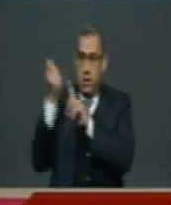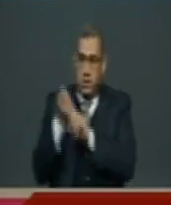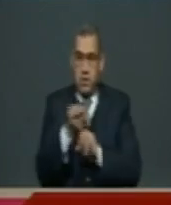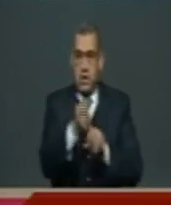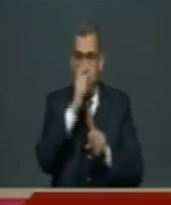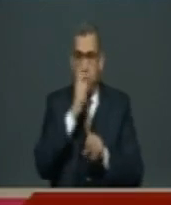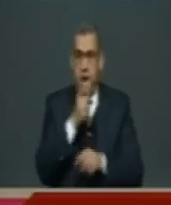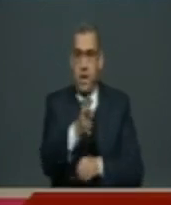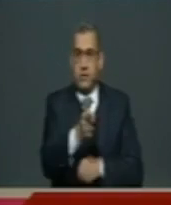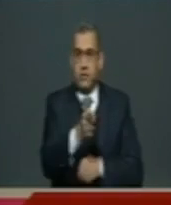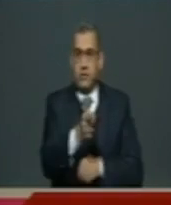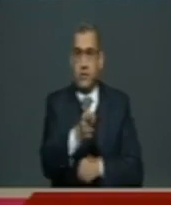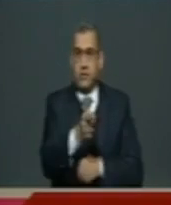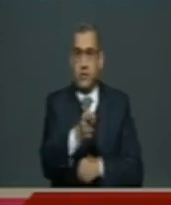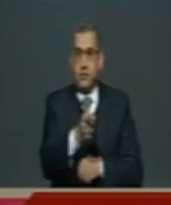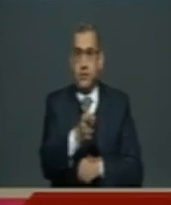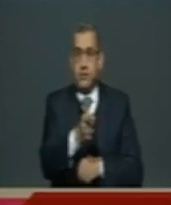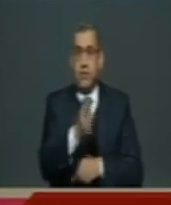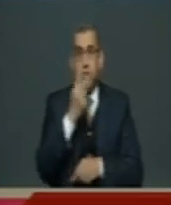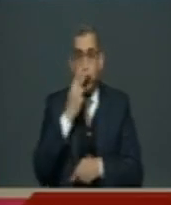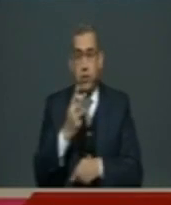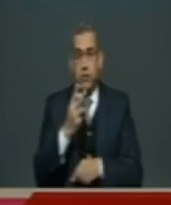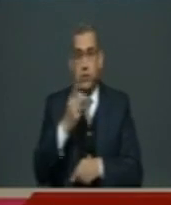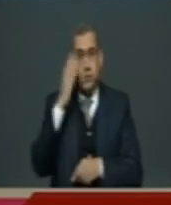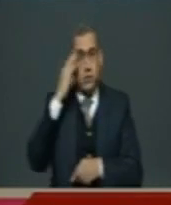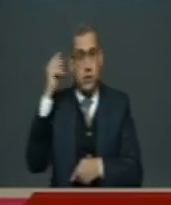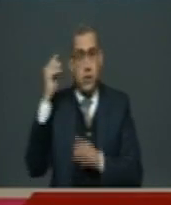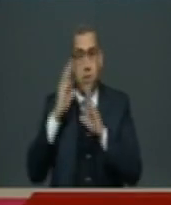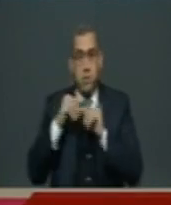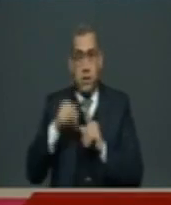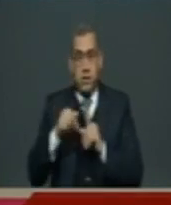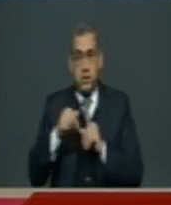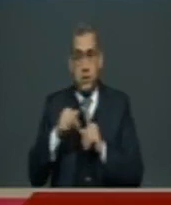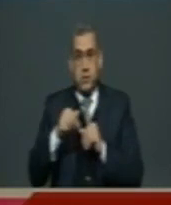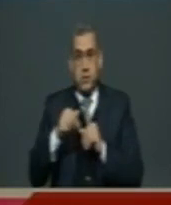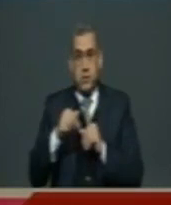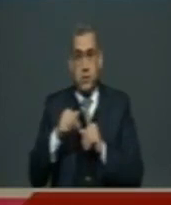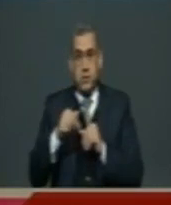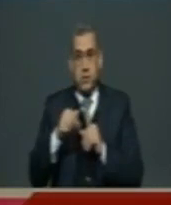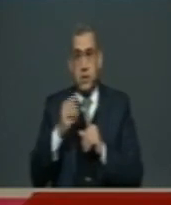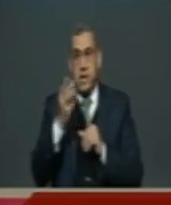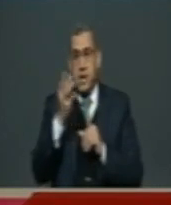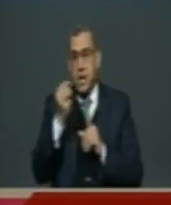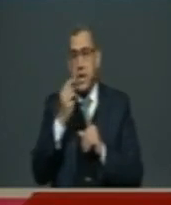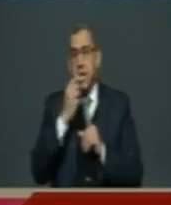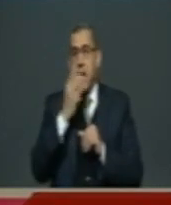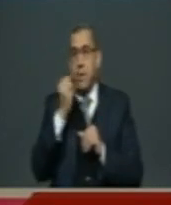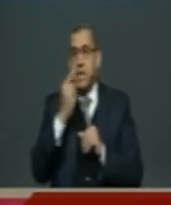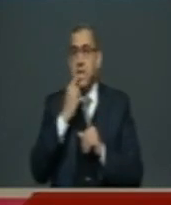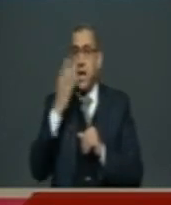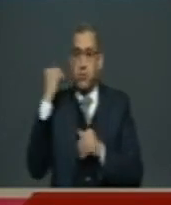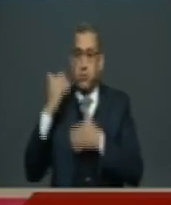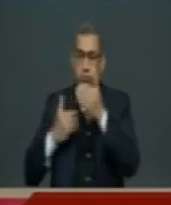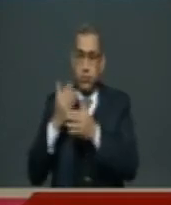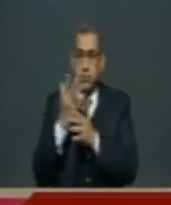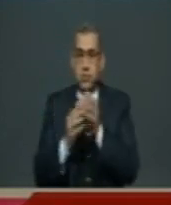شوفوا يعني ما تنسوش ان البلد في خلال 30-40 سنه زادت بنسبة كبيرة جدا